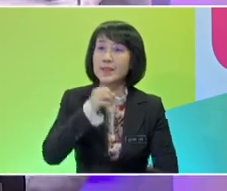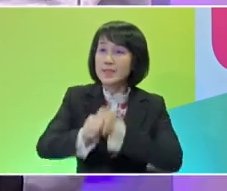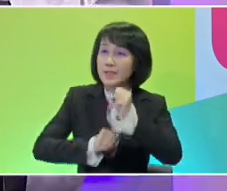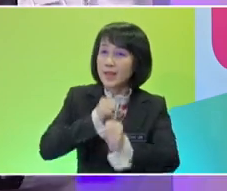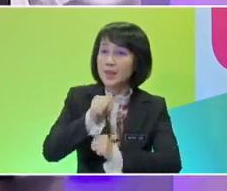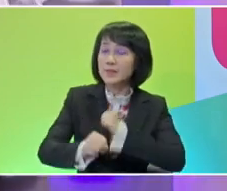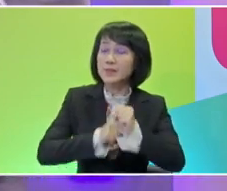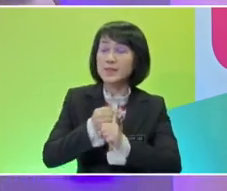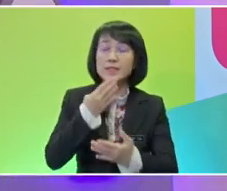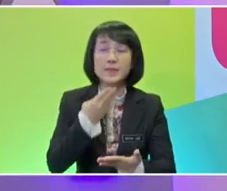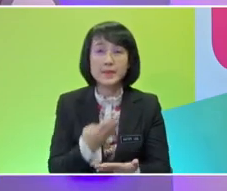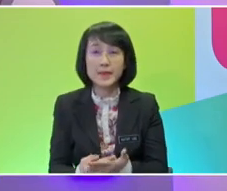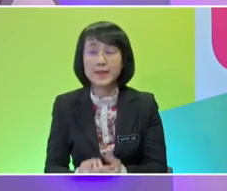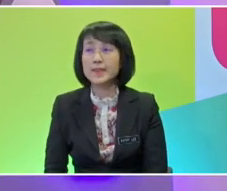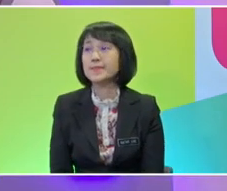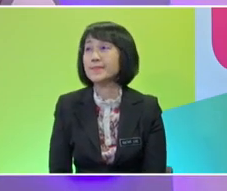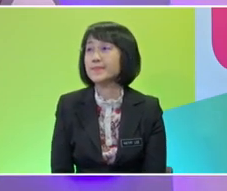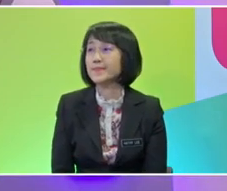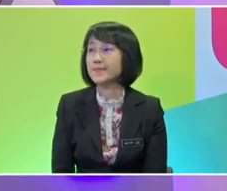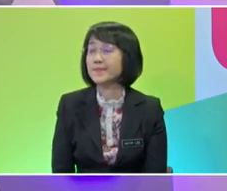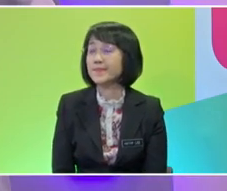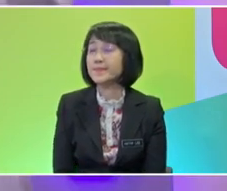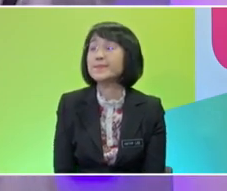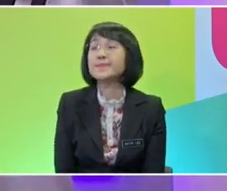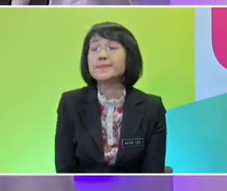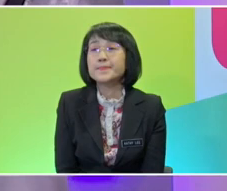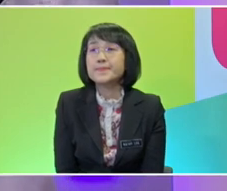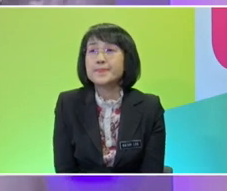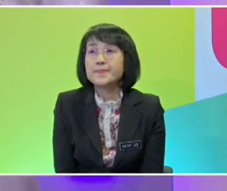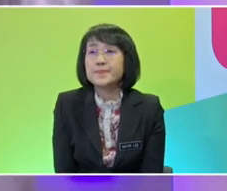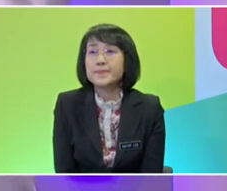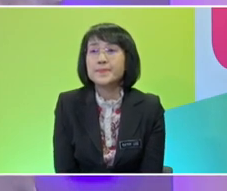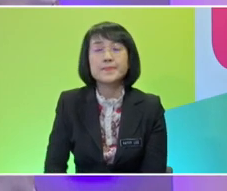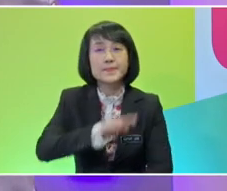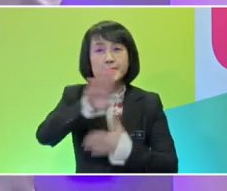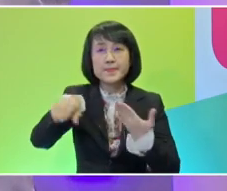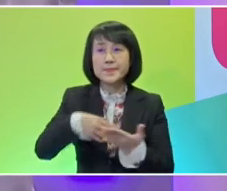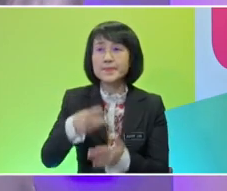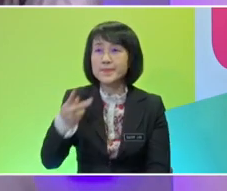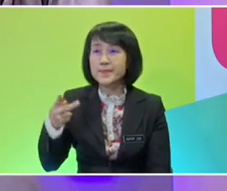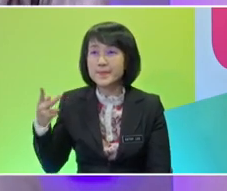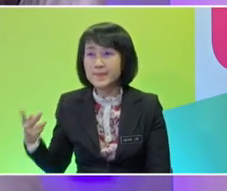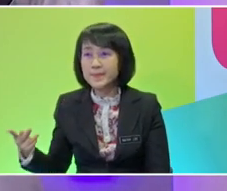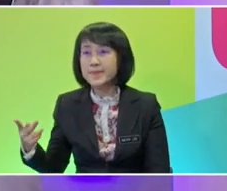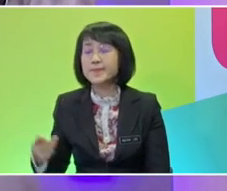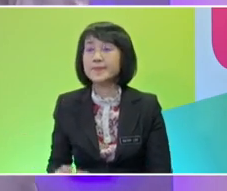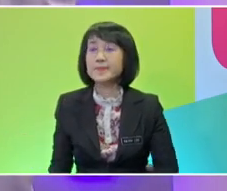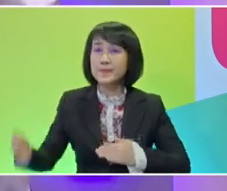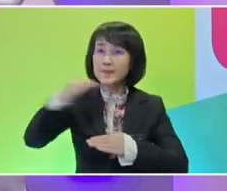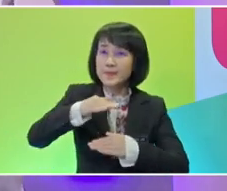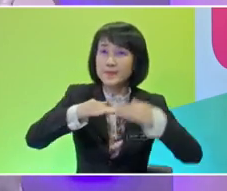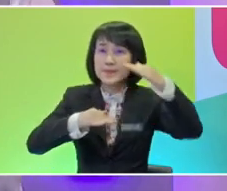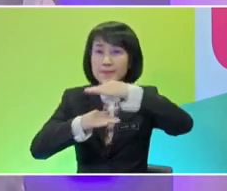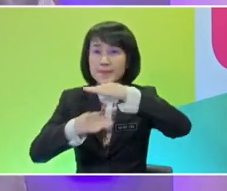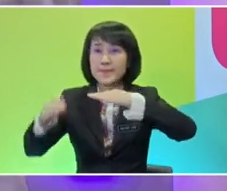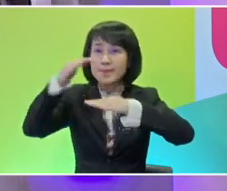kalau kita tengok dalam slide yang Saya tunjukkan ini sebenarnya semua perkara ini saling bertindih di antara satu